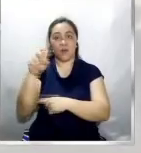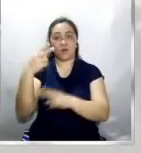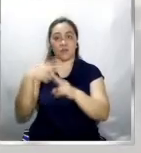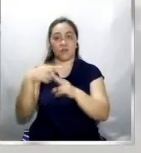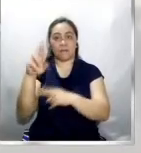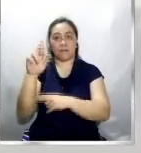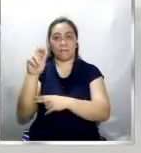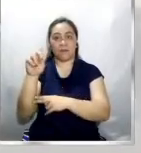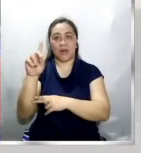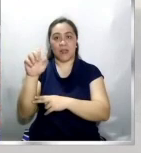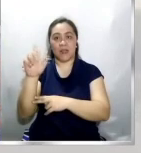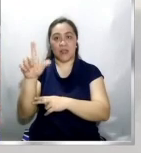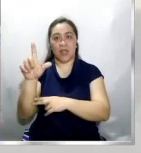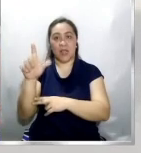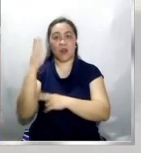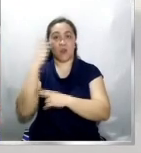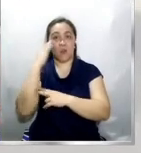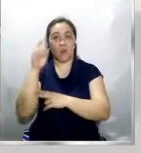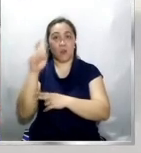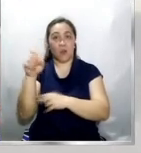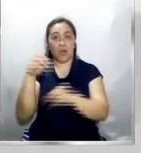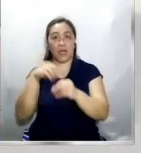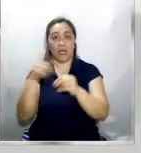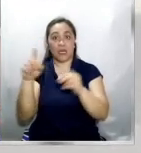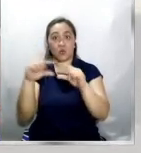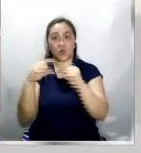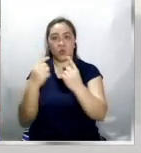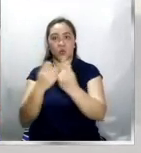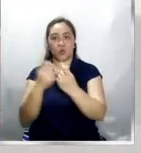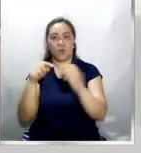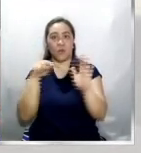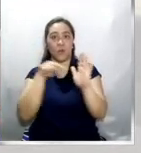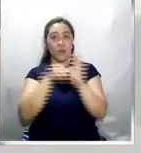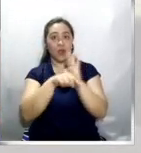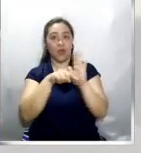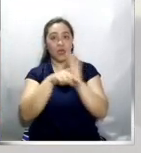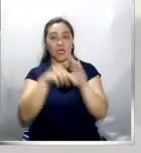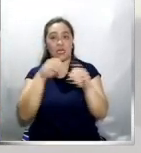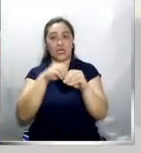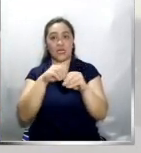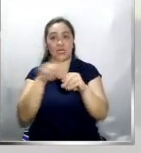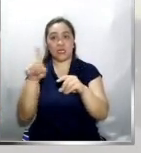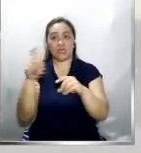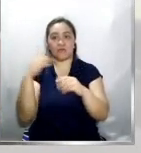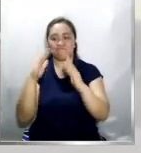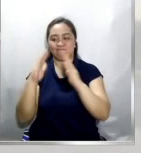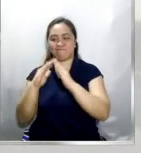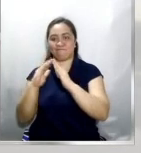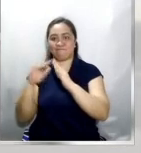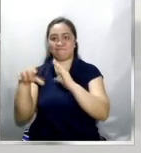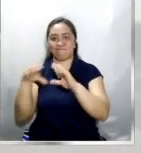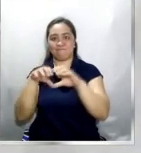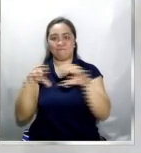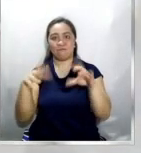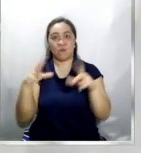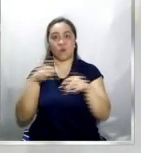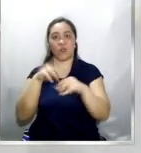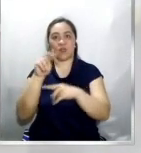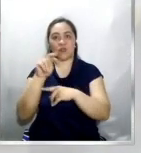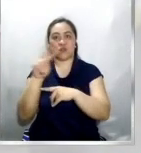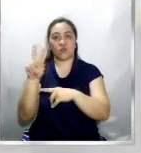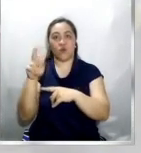pahayag ng Anakpawis, pinaslang si Echanis at isa niyang kapitbahay sa Novaliches, Quezon City kaninang madaling